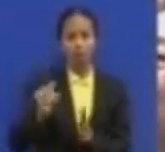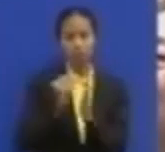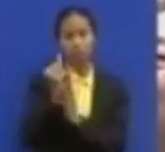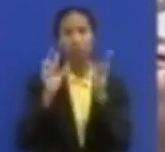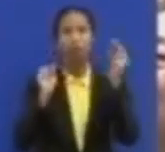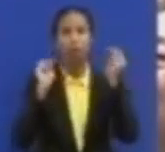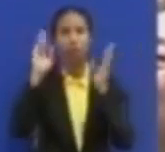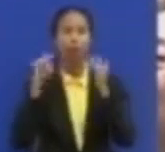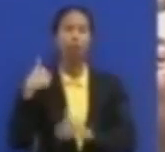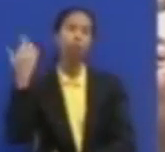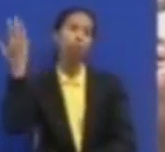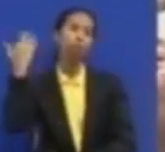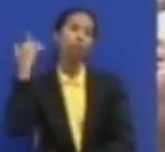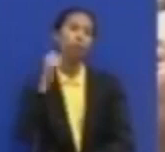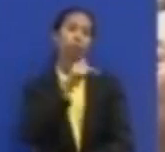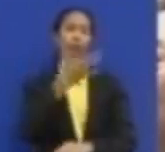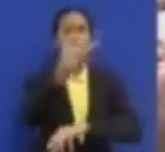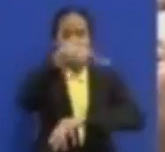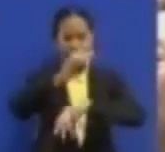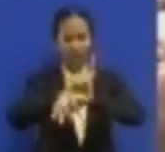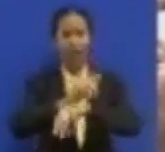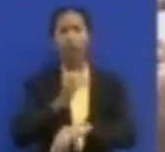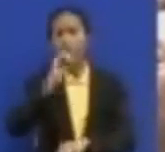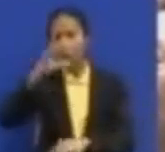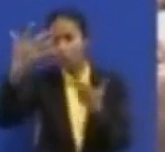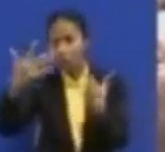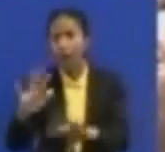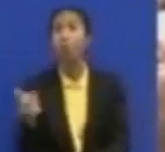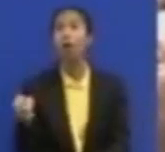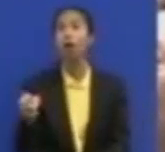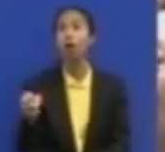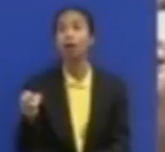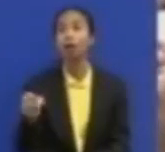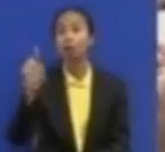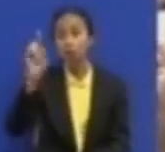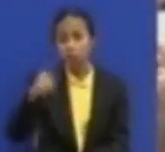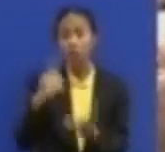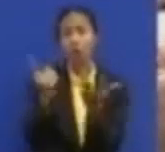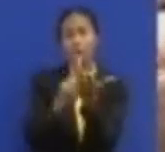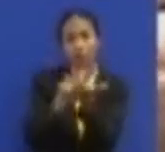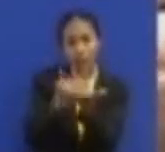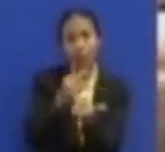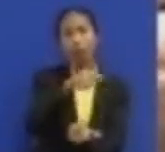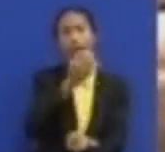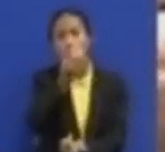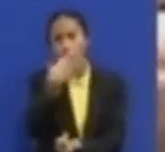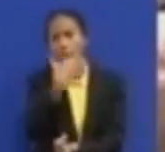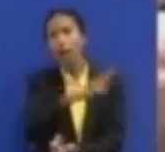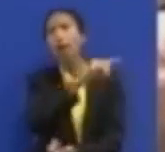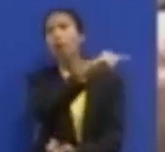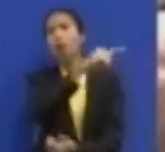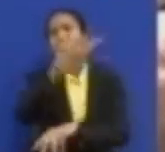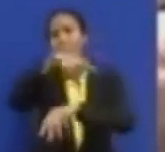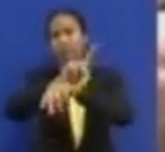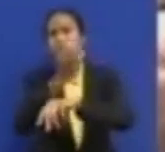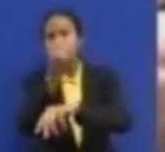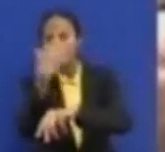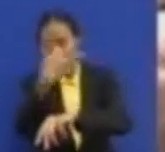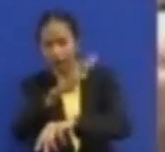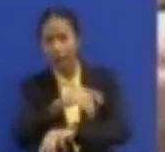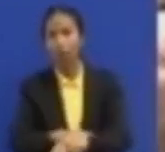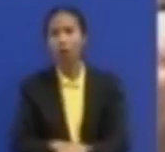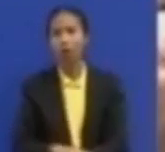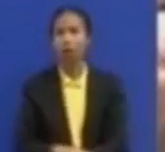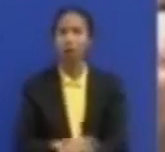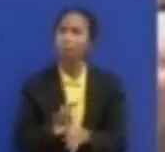มื่อสักครู่นี้ท่านประธานได้วินิจฉัยไปแล้วครับว่าเราจะต้องนับคะแนนกันแล้วครับมันผ่านขั้นตอนการอภิปราย